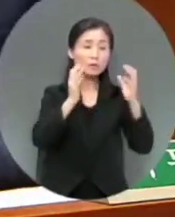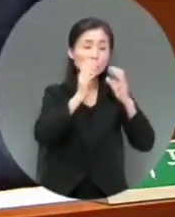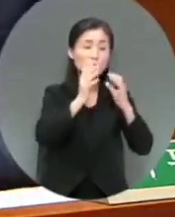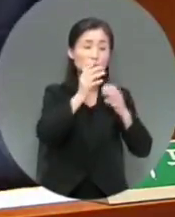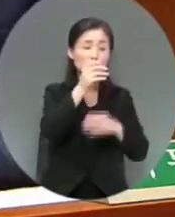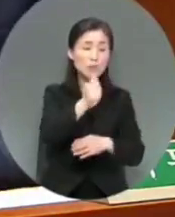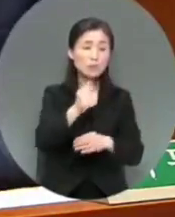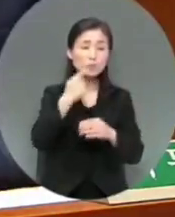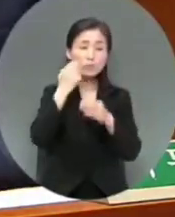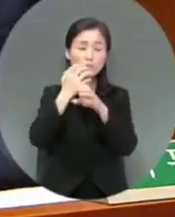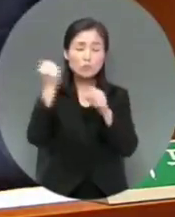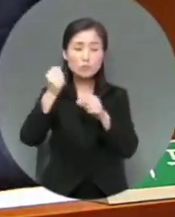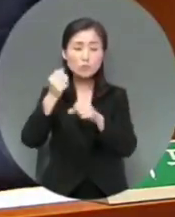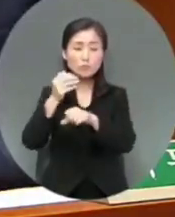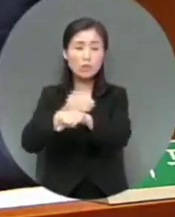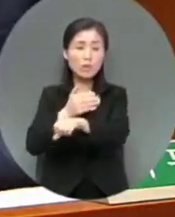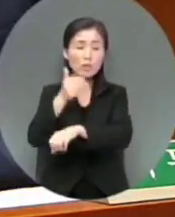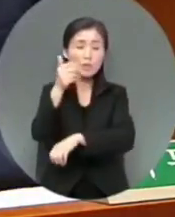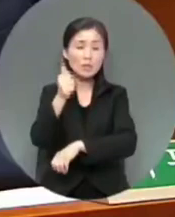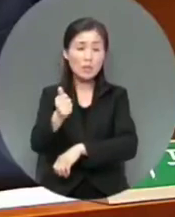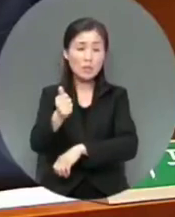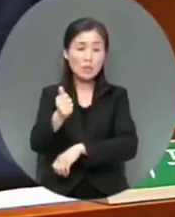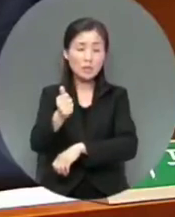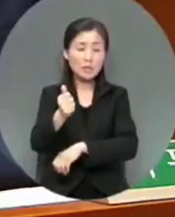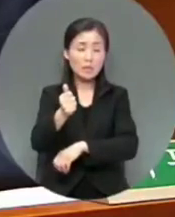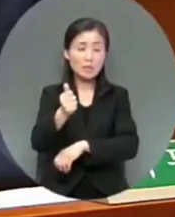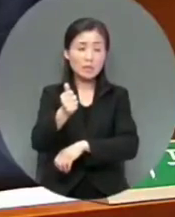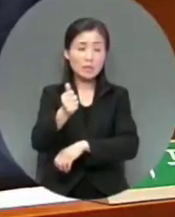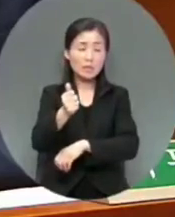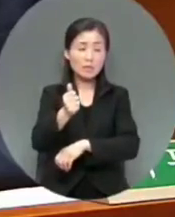해석도 나오고 있습니다. 그런데 총리님,